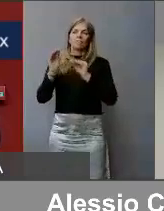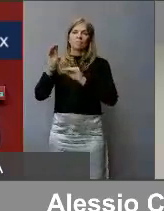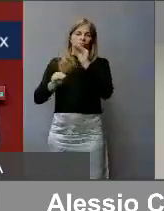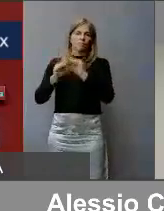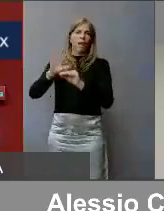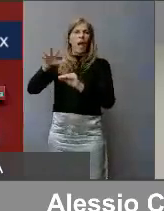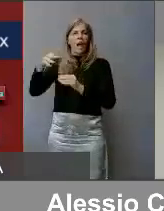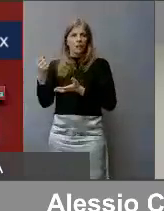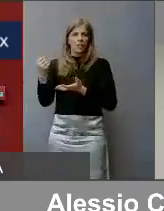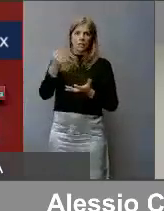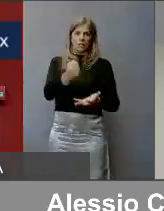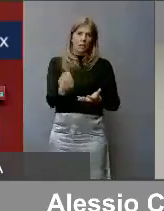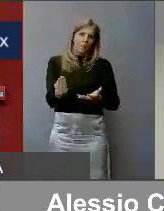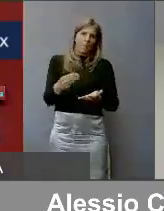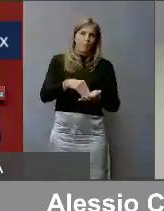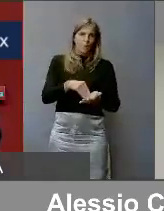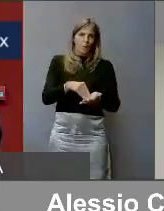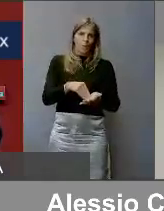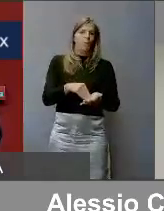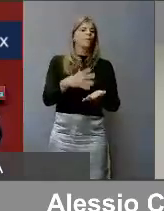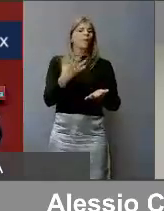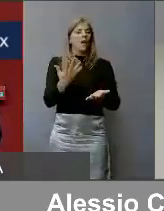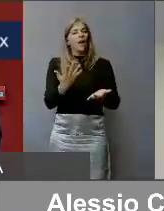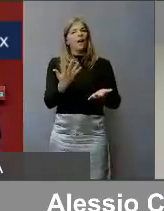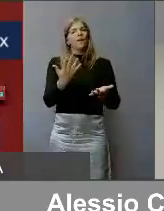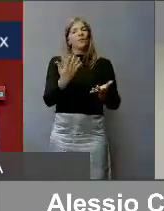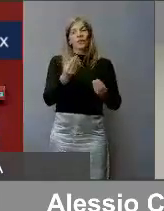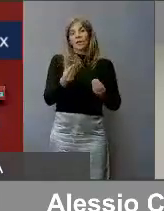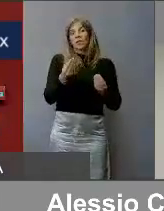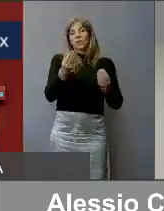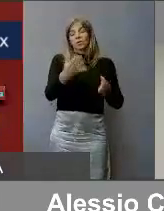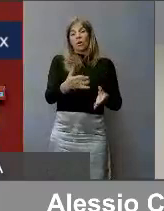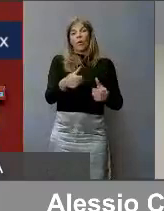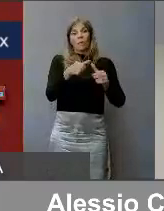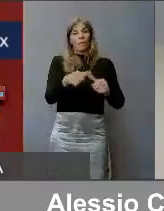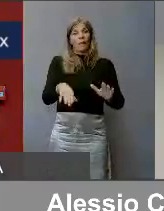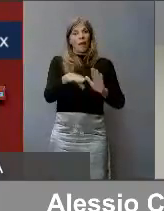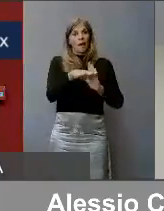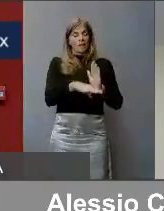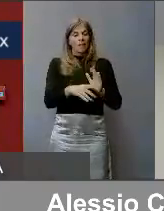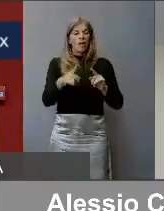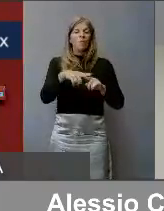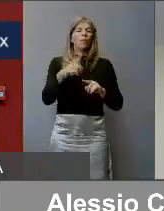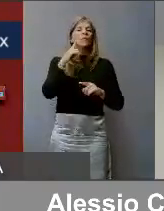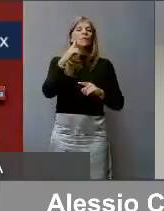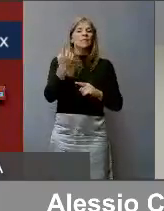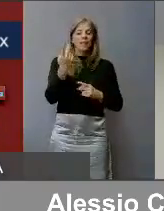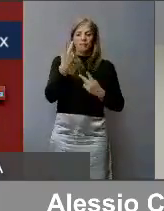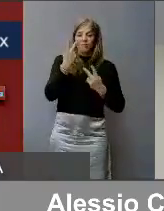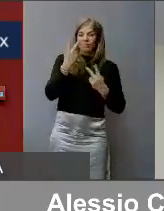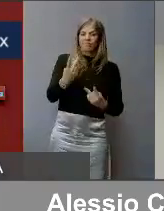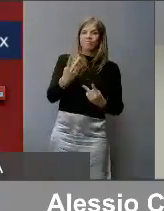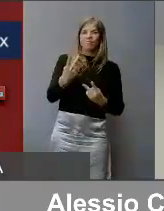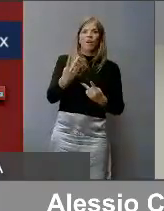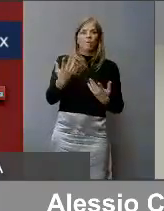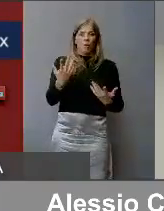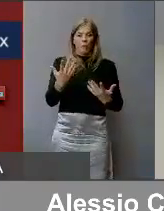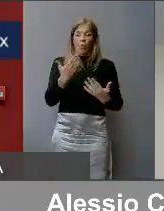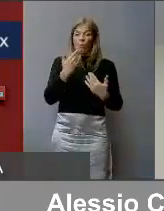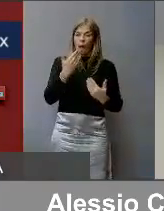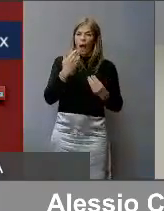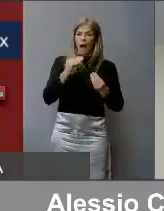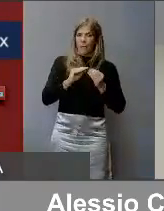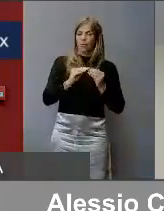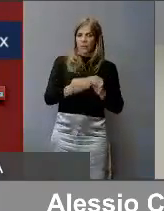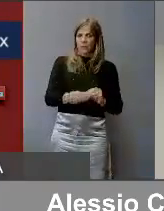la l'indicazione che le do è quella di segnalare la dove ha verificato la mancanza di manutenzione